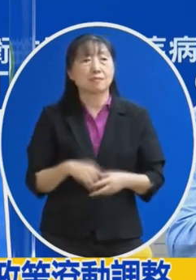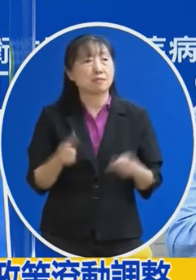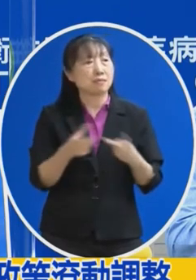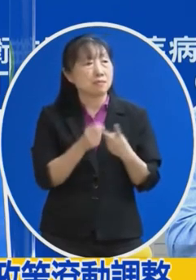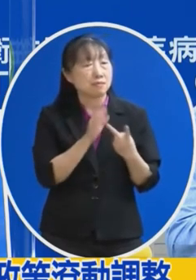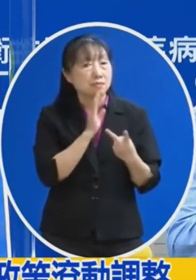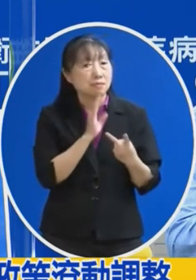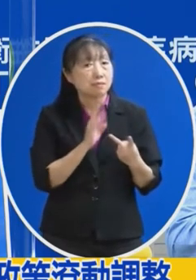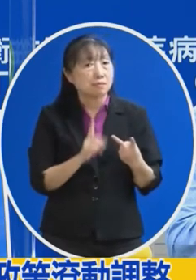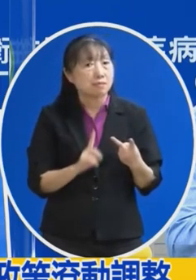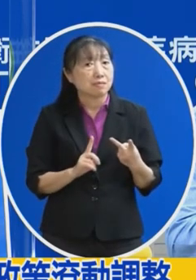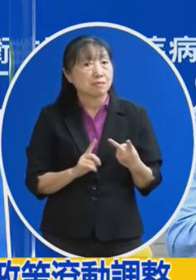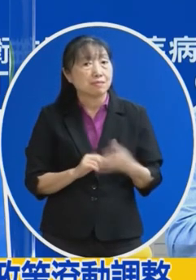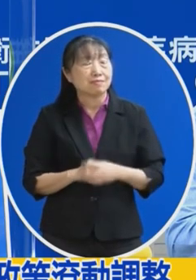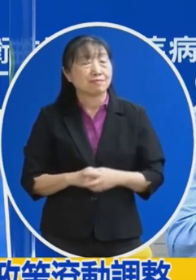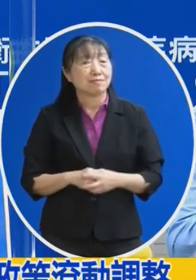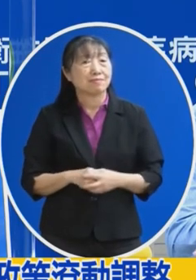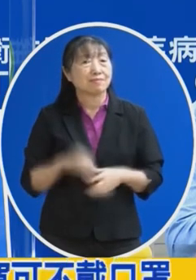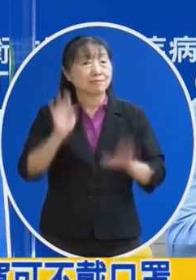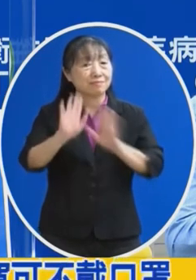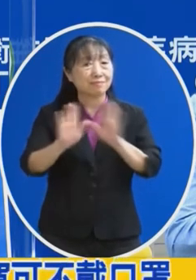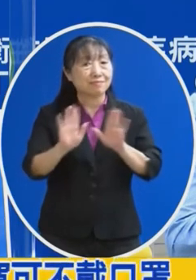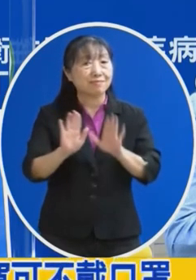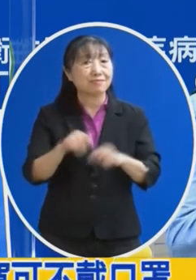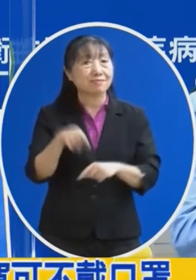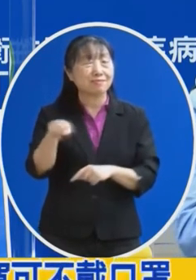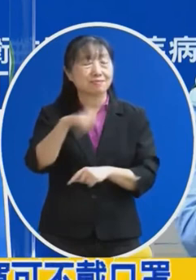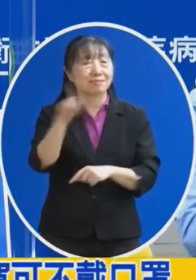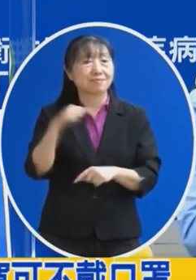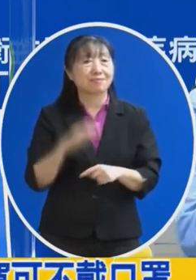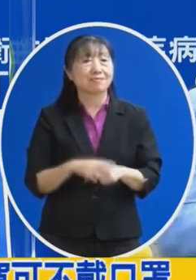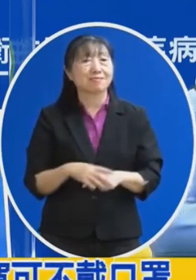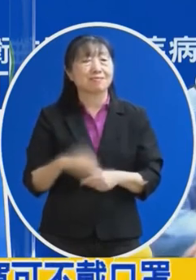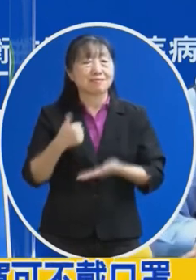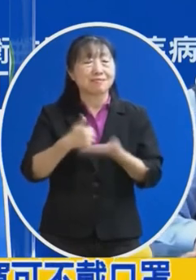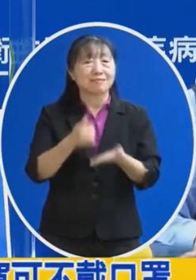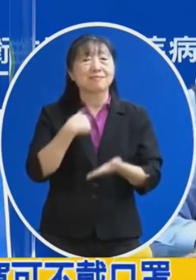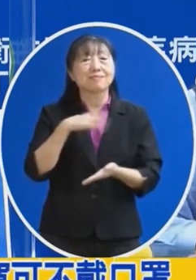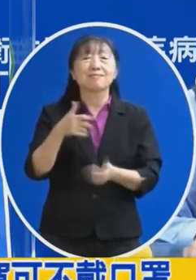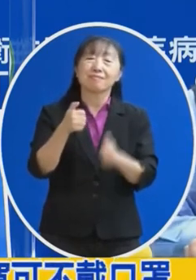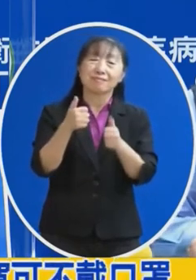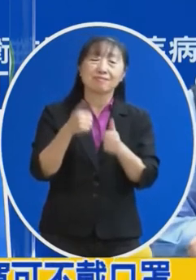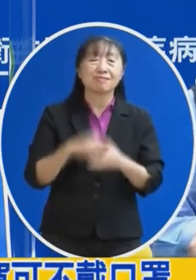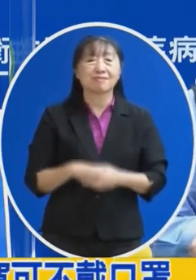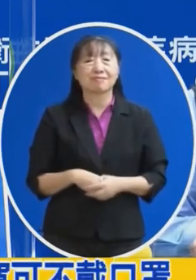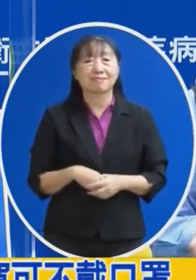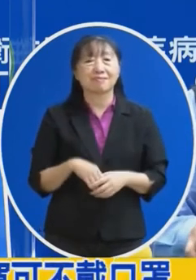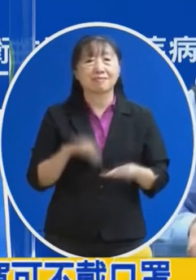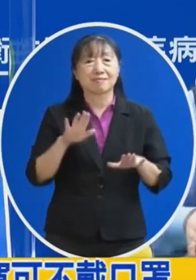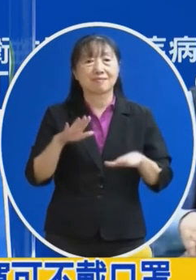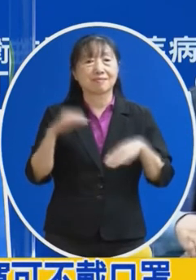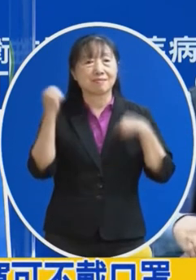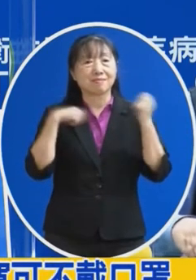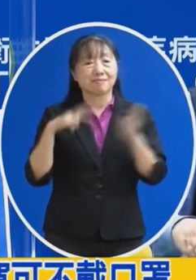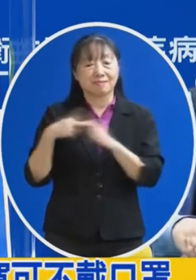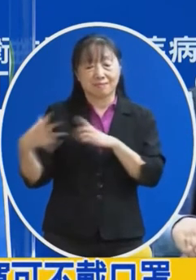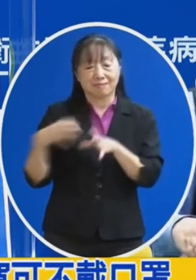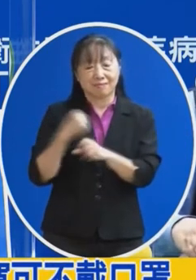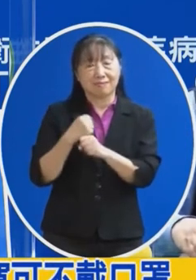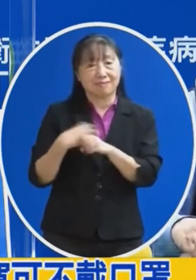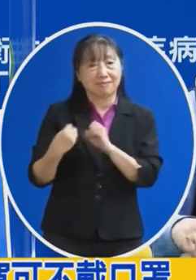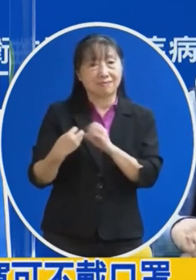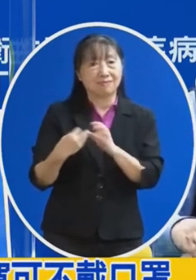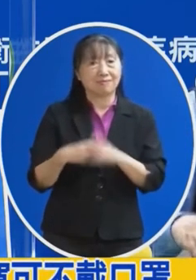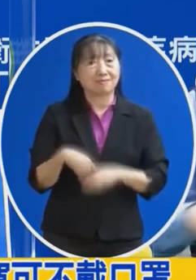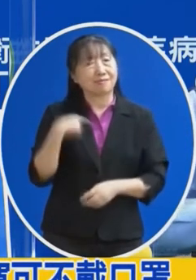个，那个导演他当然非常善意，我们非常的谢谢。不过我今天早上在跟我们同事在谈，